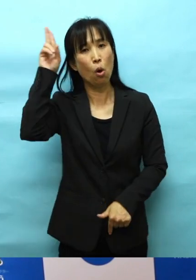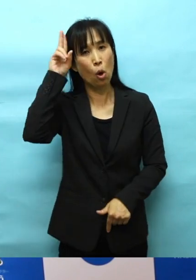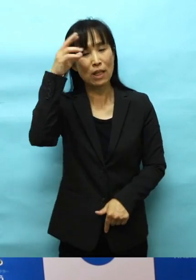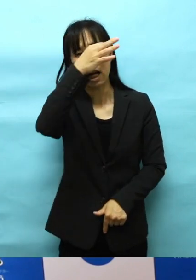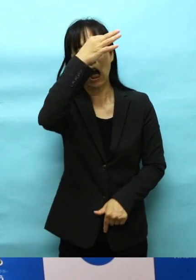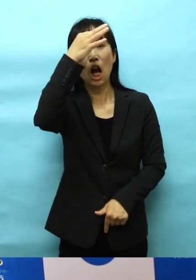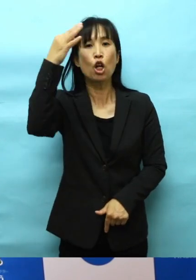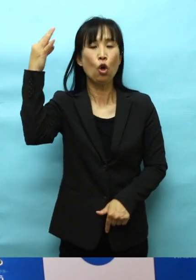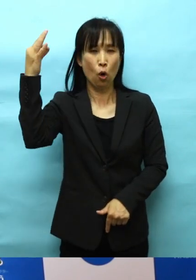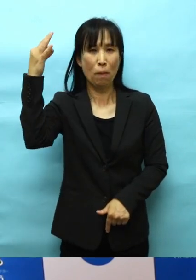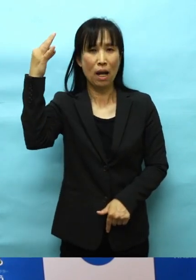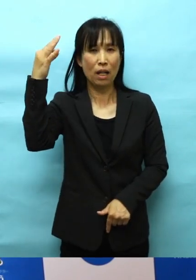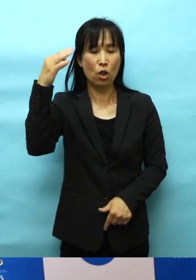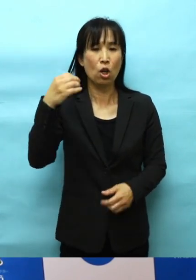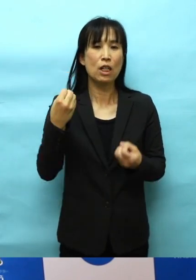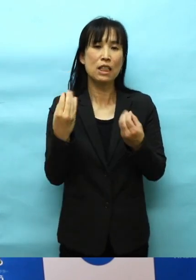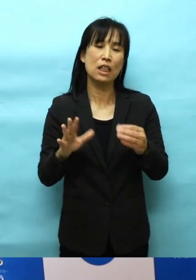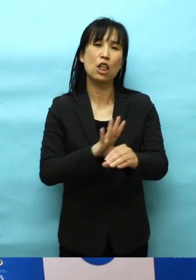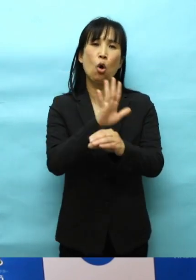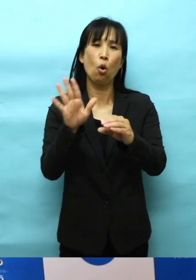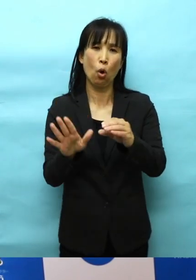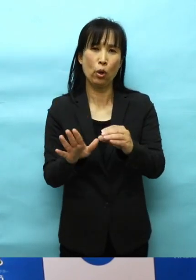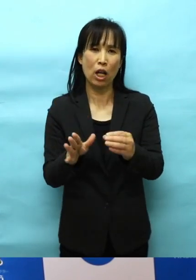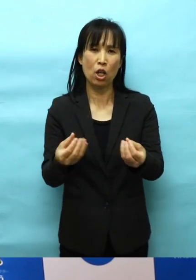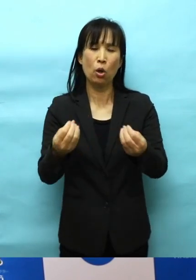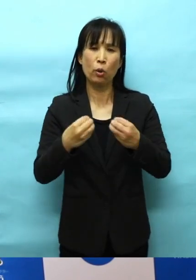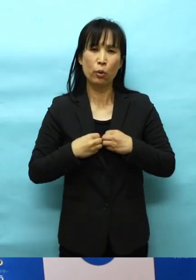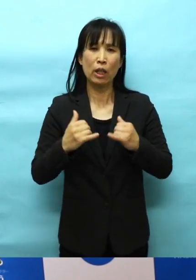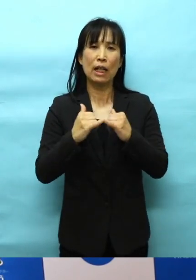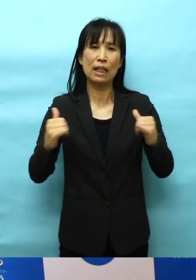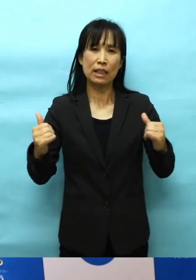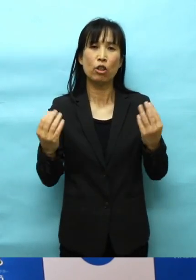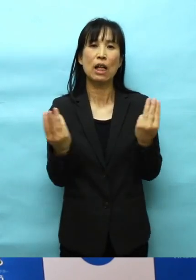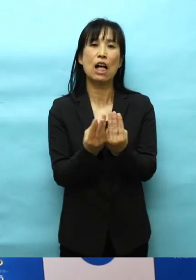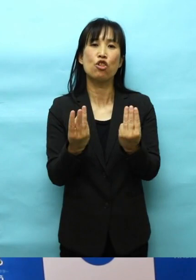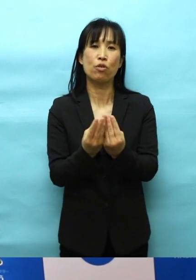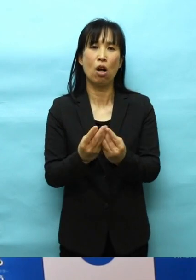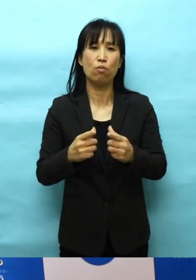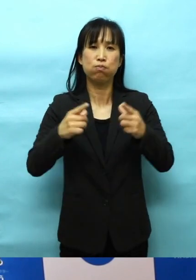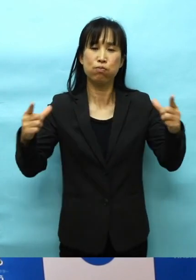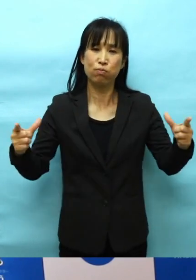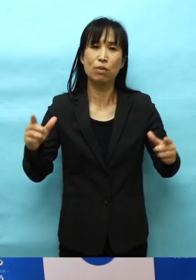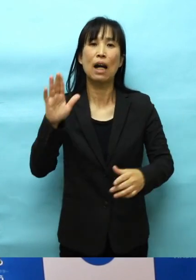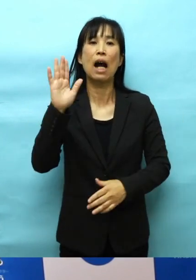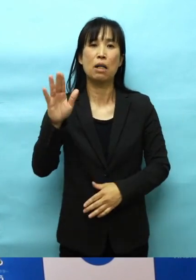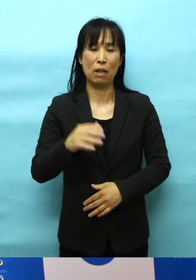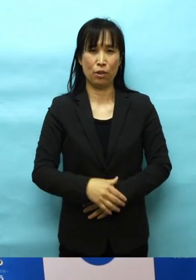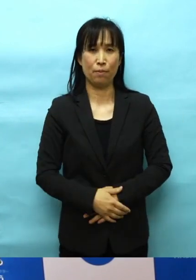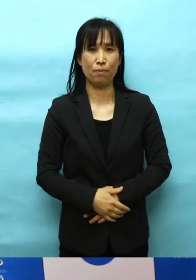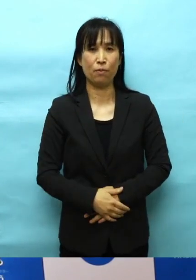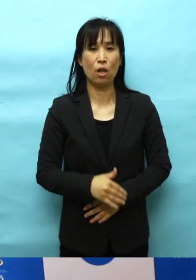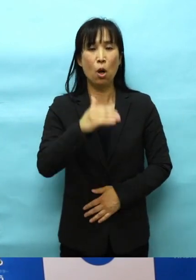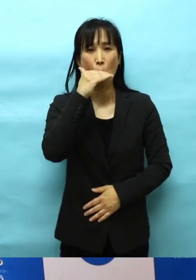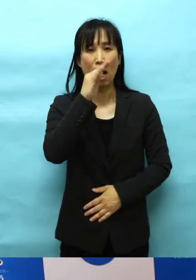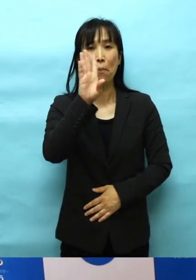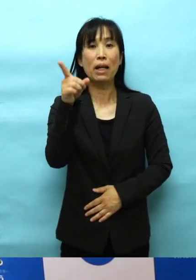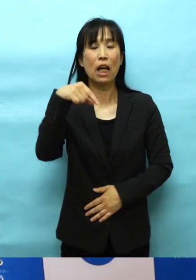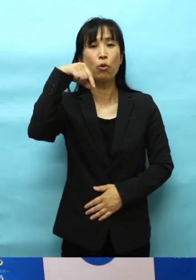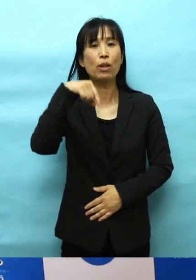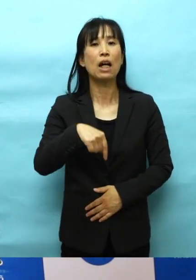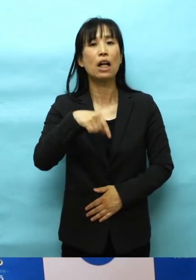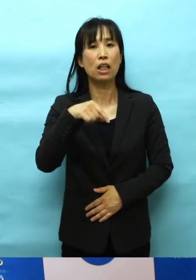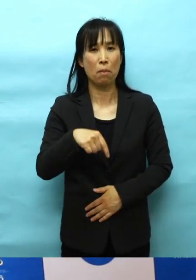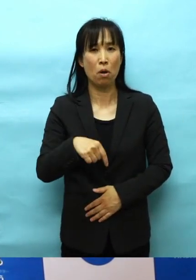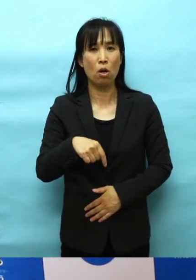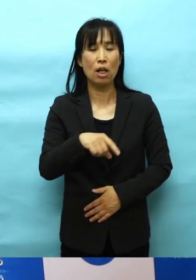域において、新型コロナウイルス感染症の感染が、急速に拡大しており、岡山